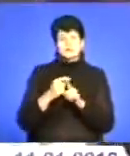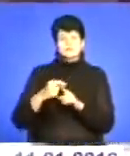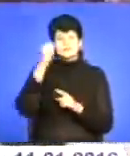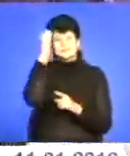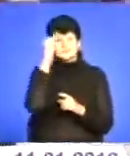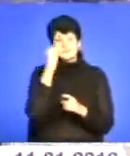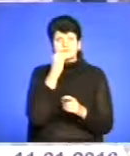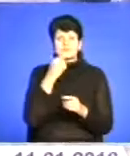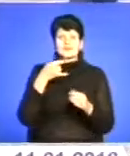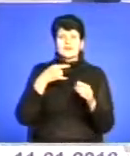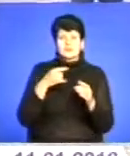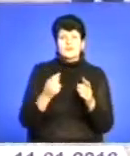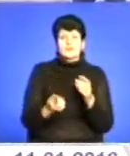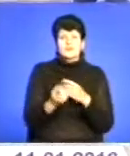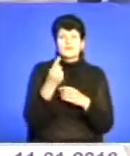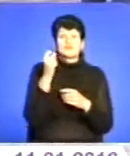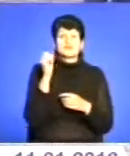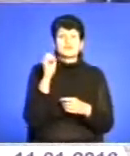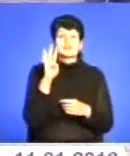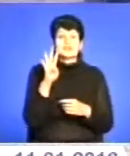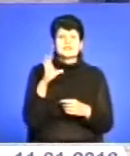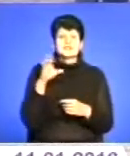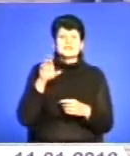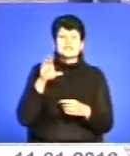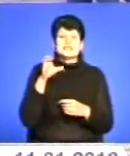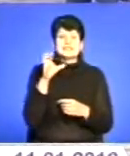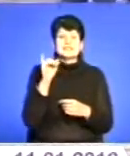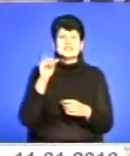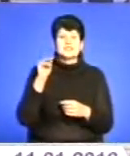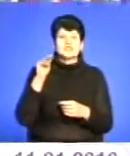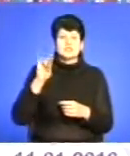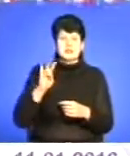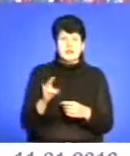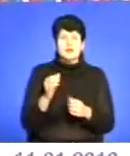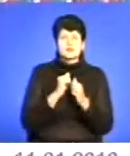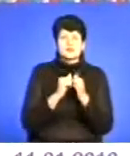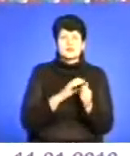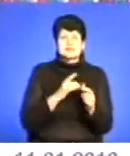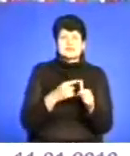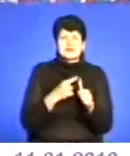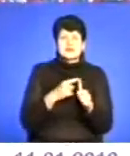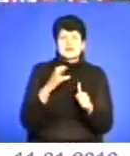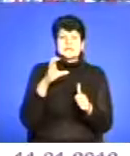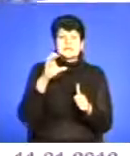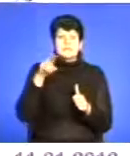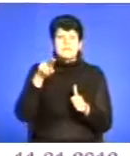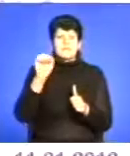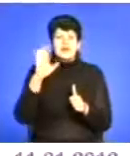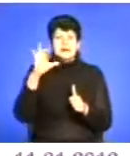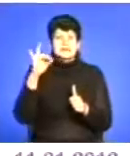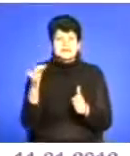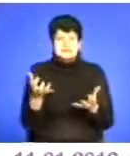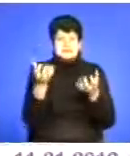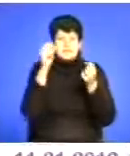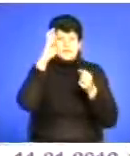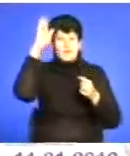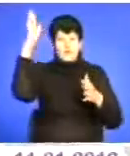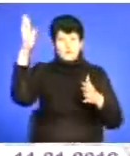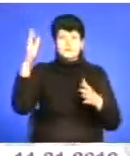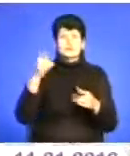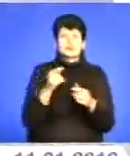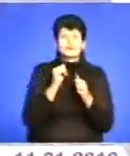14 столітті, з часто вимовного словосполучення «спаси Бог». Етимологи вважають, що за часів язичництва в побуті